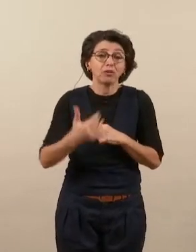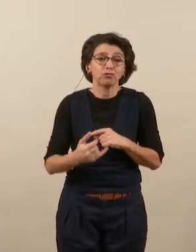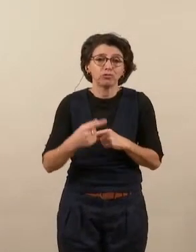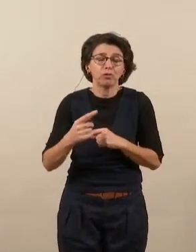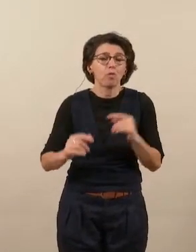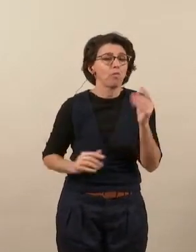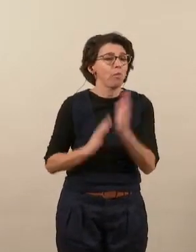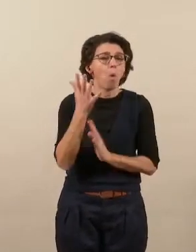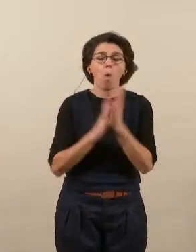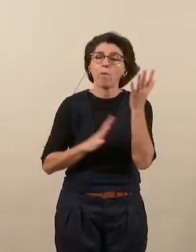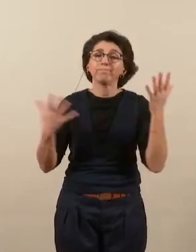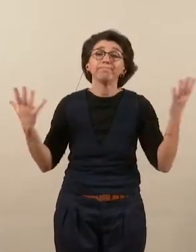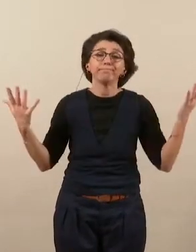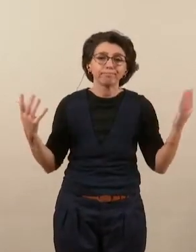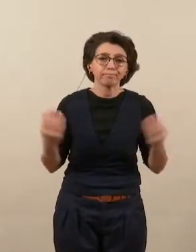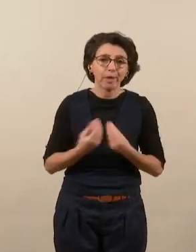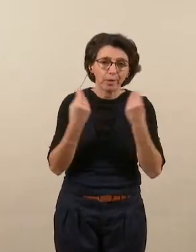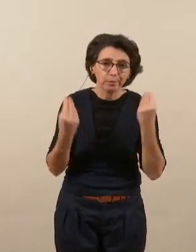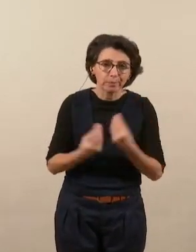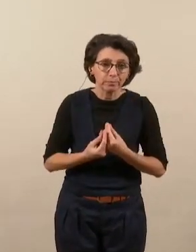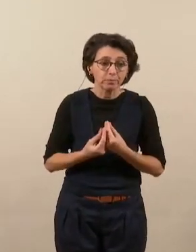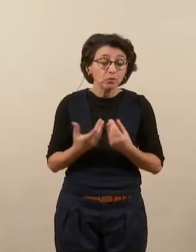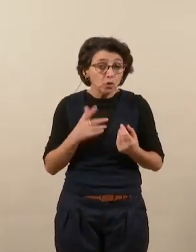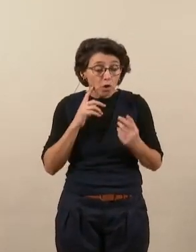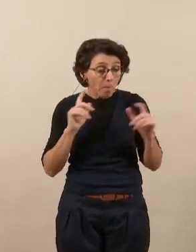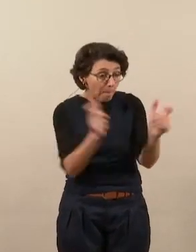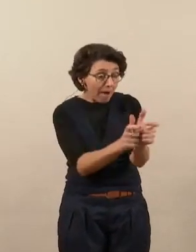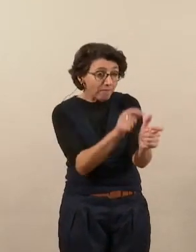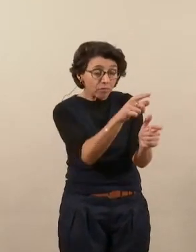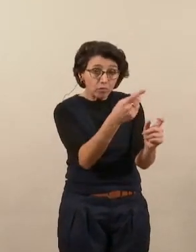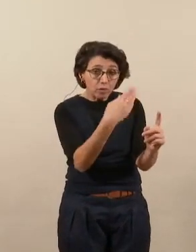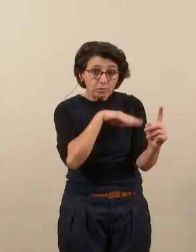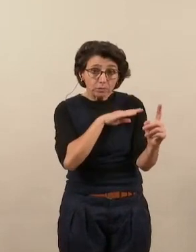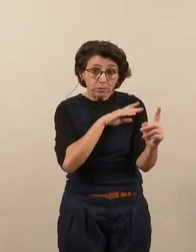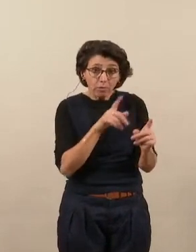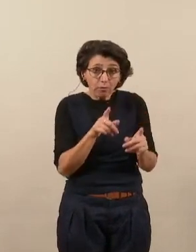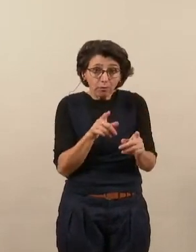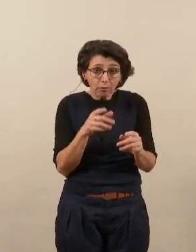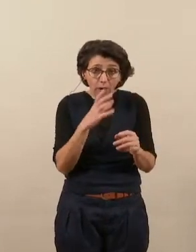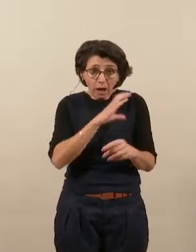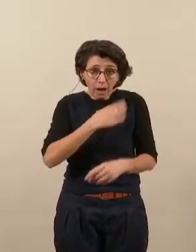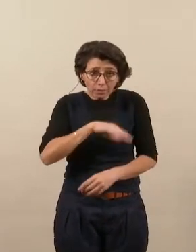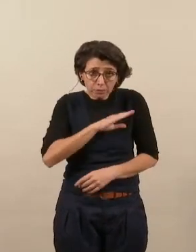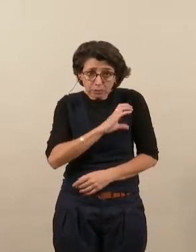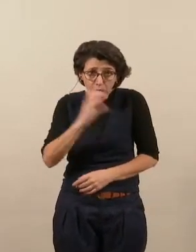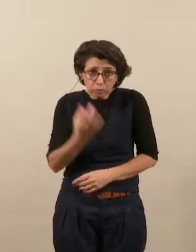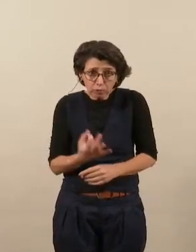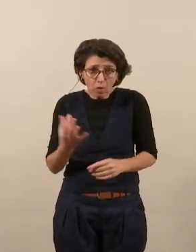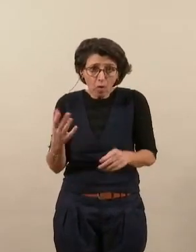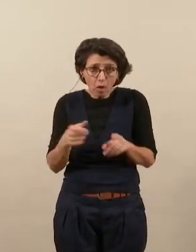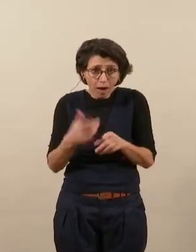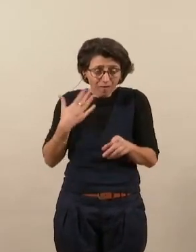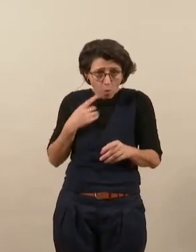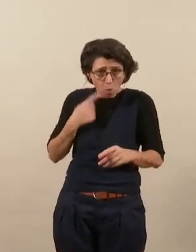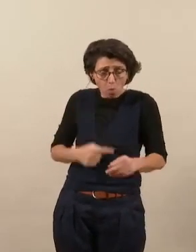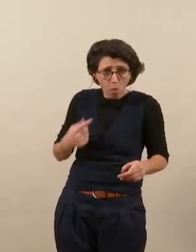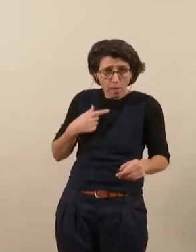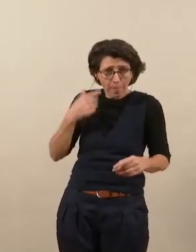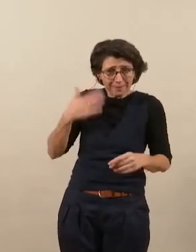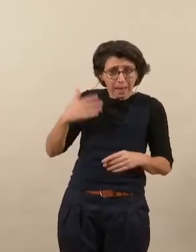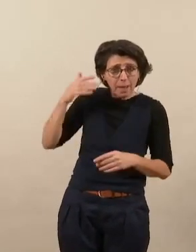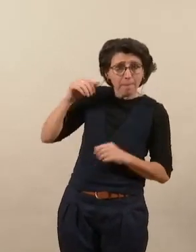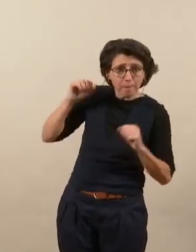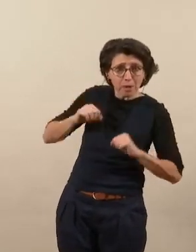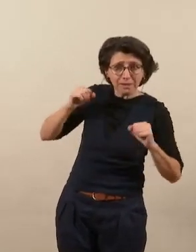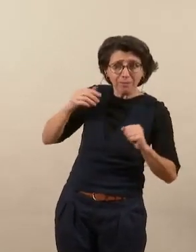On semble découvrir aujourd'hui votre responsabilité, mais en fait vous êtes complètement responsable de cette situation et vous le saviez. Voilà.